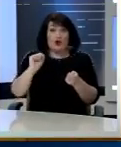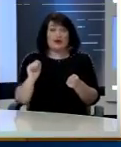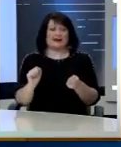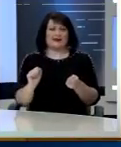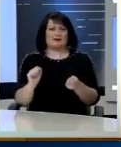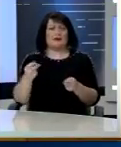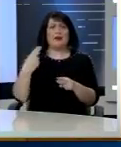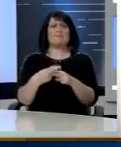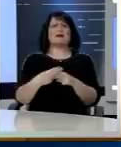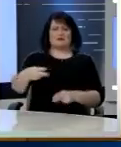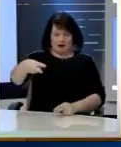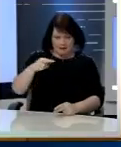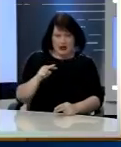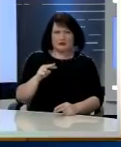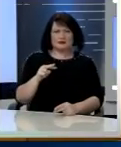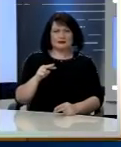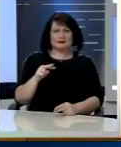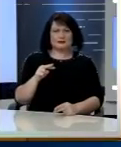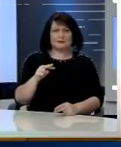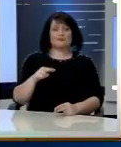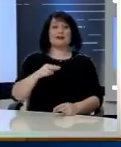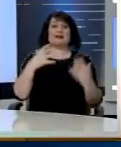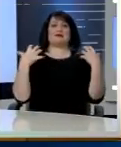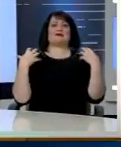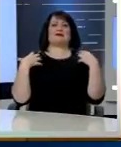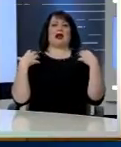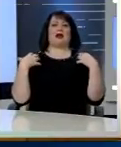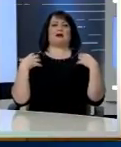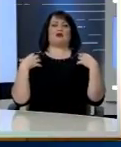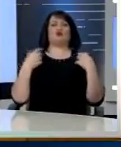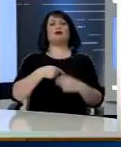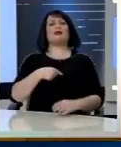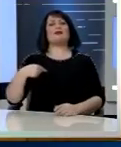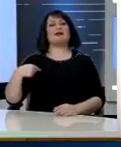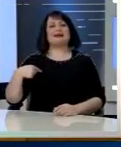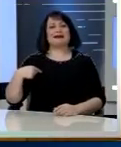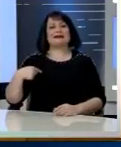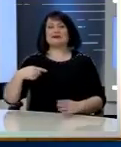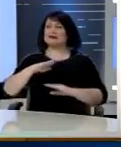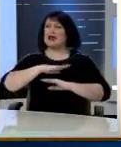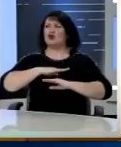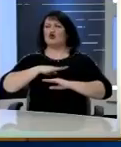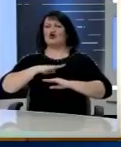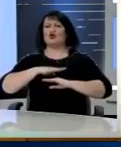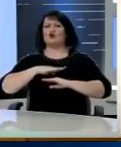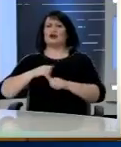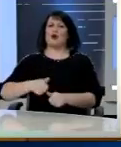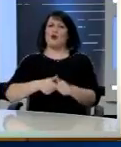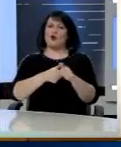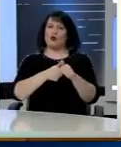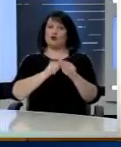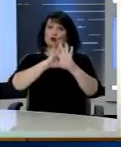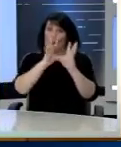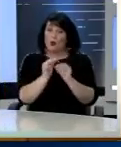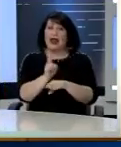απαντά επισήμως ο στρατηγός διευθυντής των στρατιωτικών ακολούθων ότι όλα τα